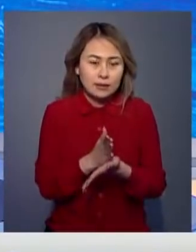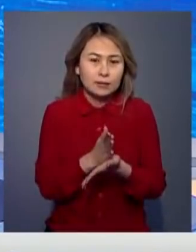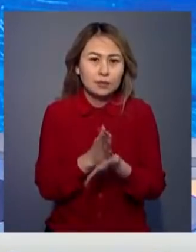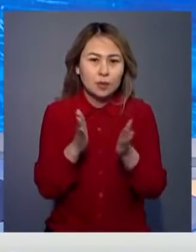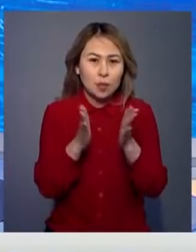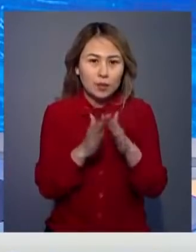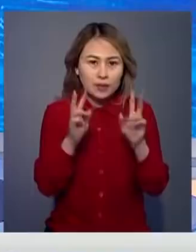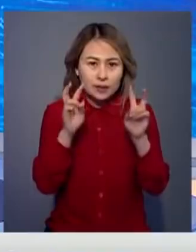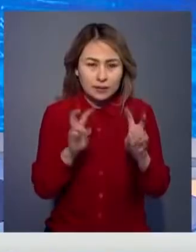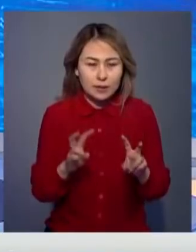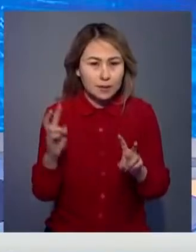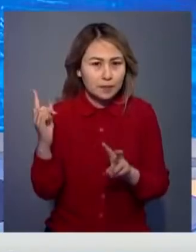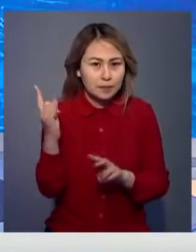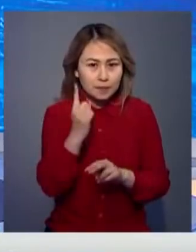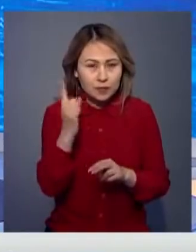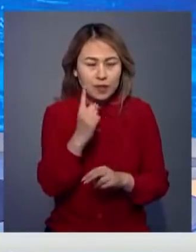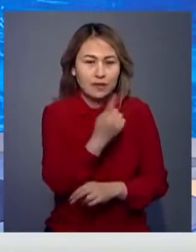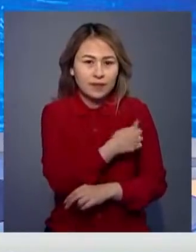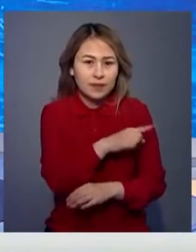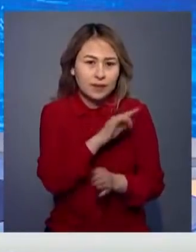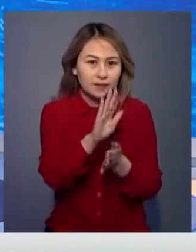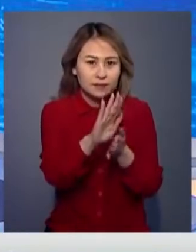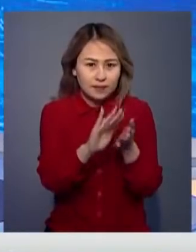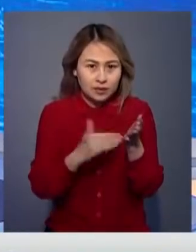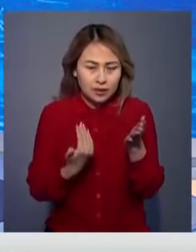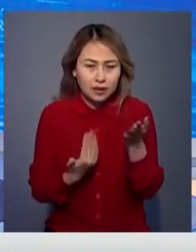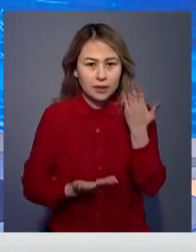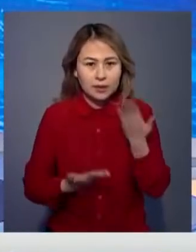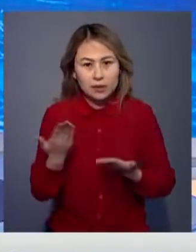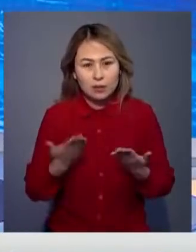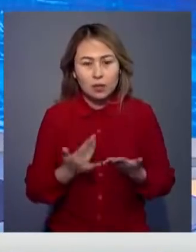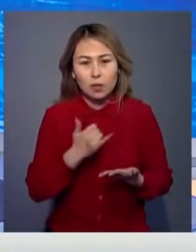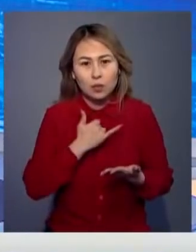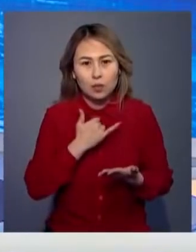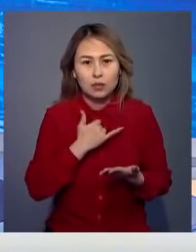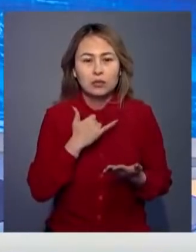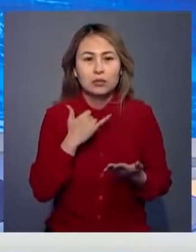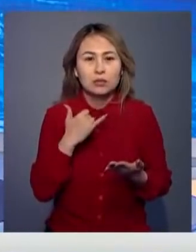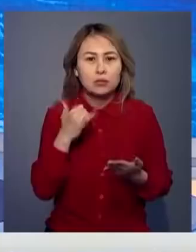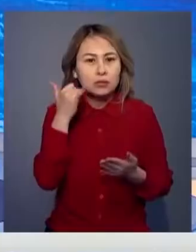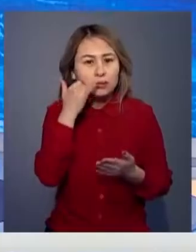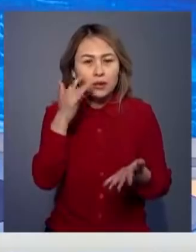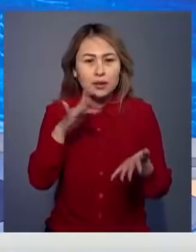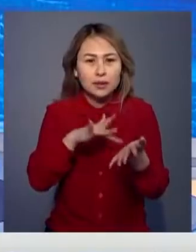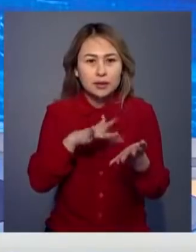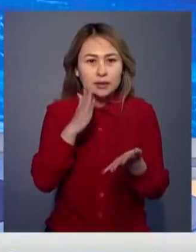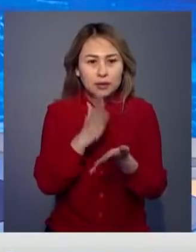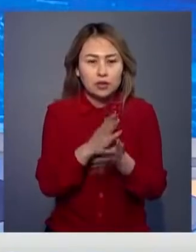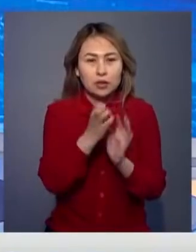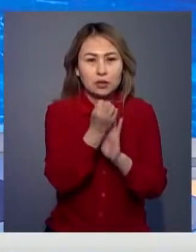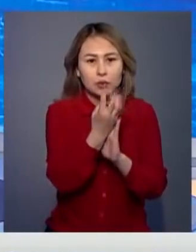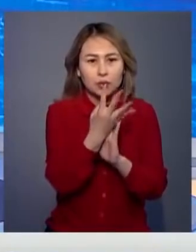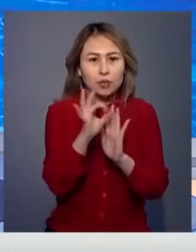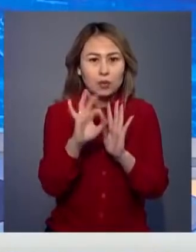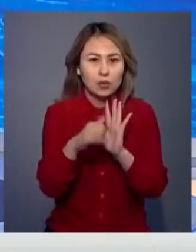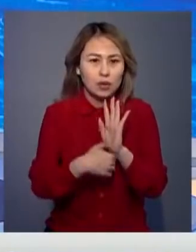үйден шықпай, біріншіден жедел жәрдем шақыру керек. Не болмаса, біздің бірыңғай қоңырау орталығы бар, 1406